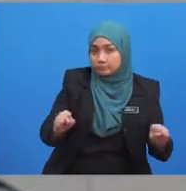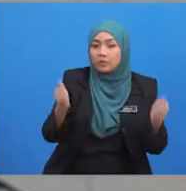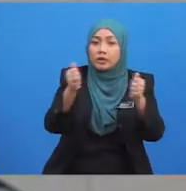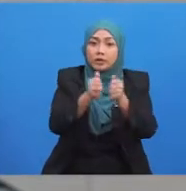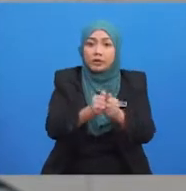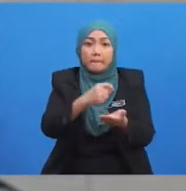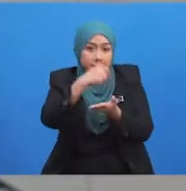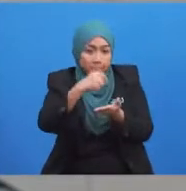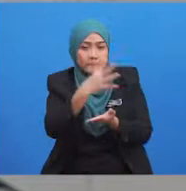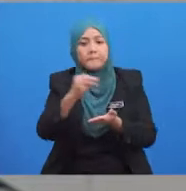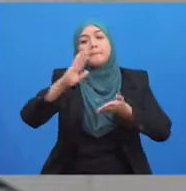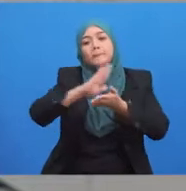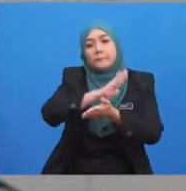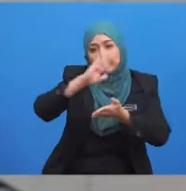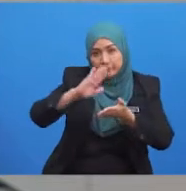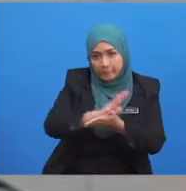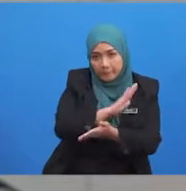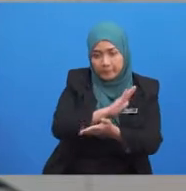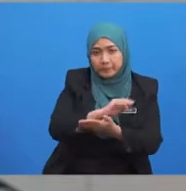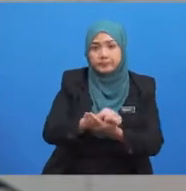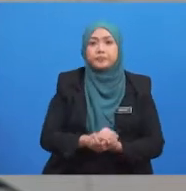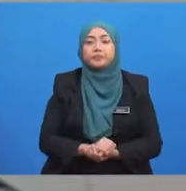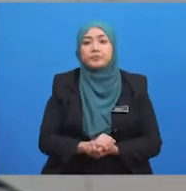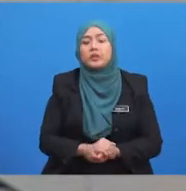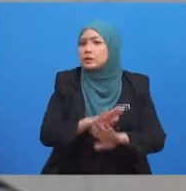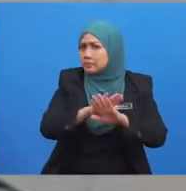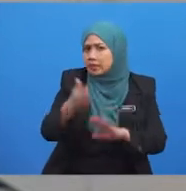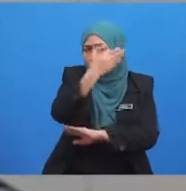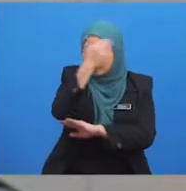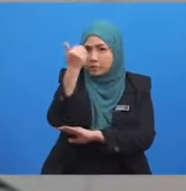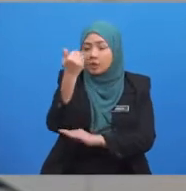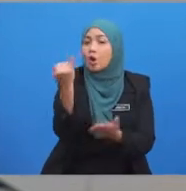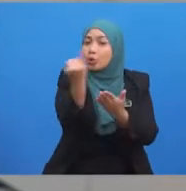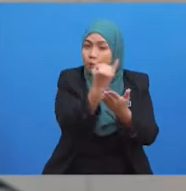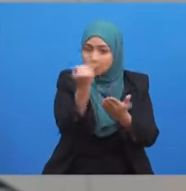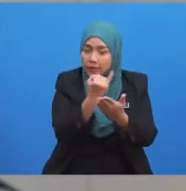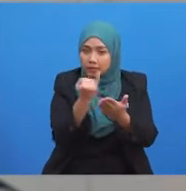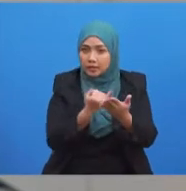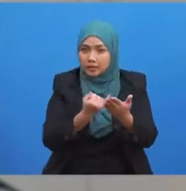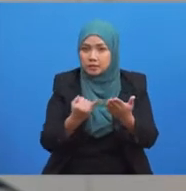dan kertas? Oh ya, jangan lupa lukis